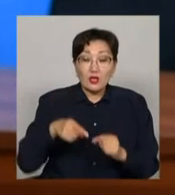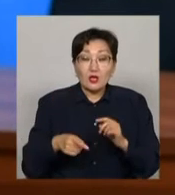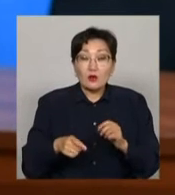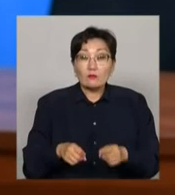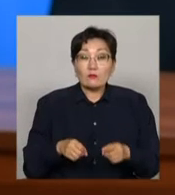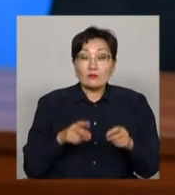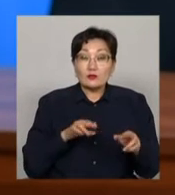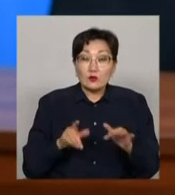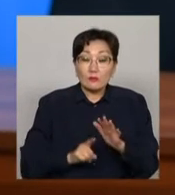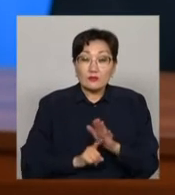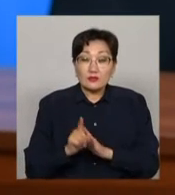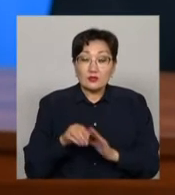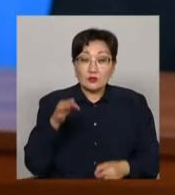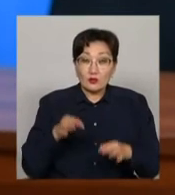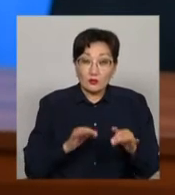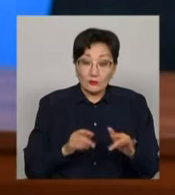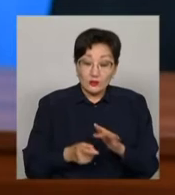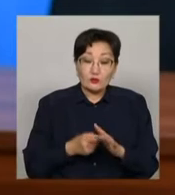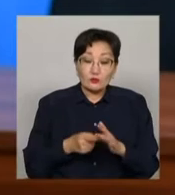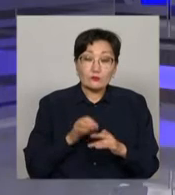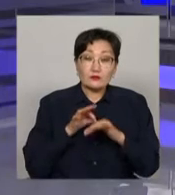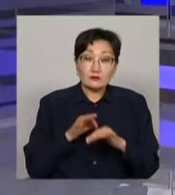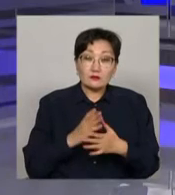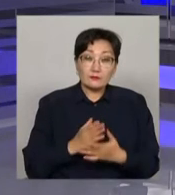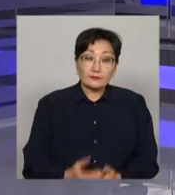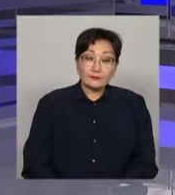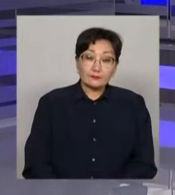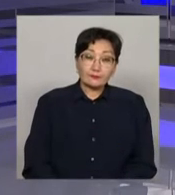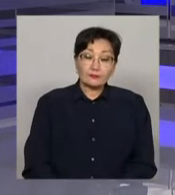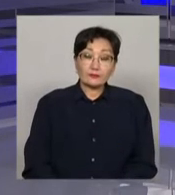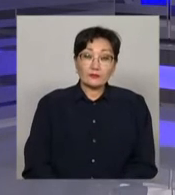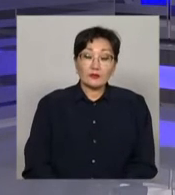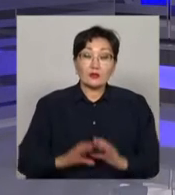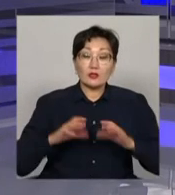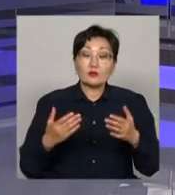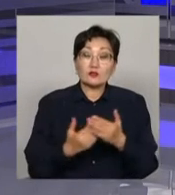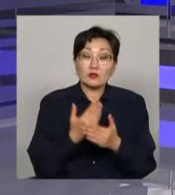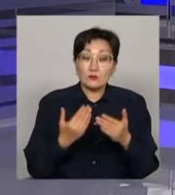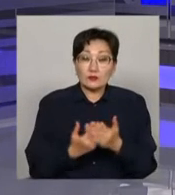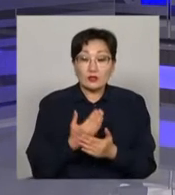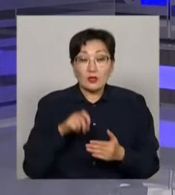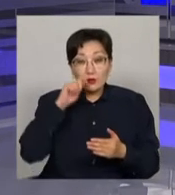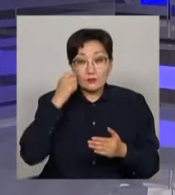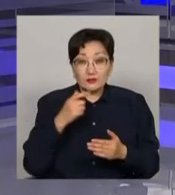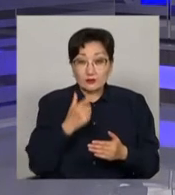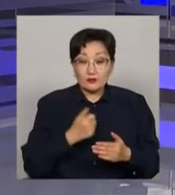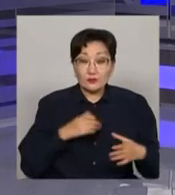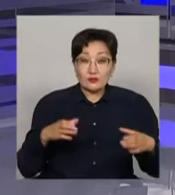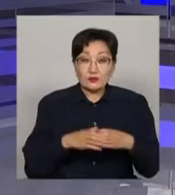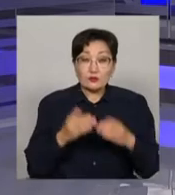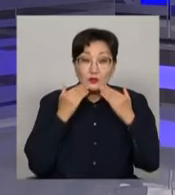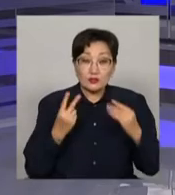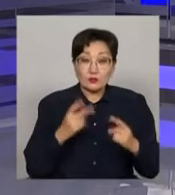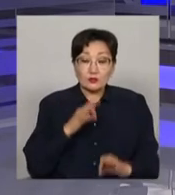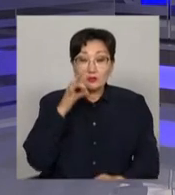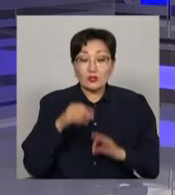қылмыстық іс қозғалды, тергеу амалдары жүргізілуде. Ал енді әлем жаңалықтарына ойыссақ, Украина әскері соңғы 2 тәулікте